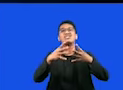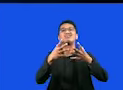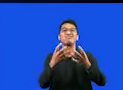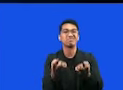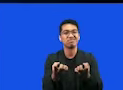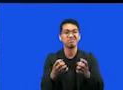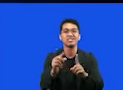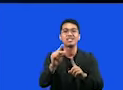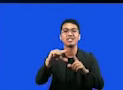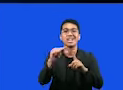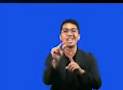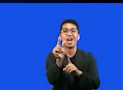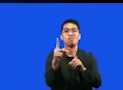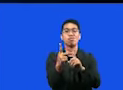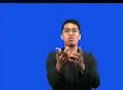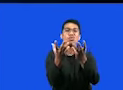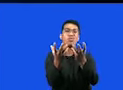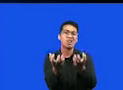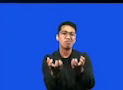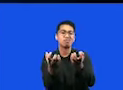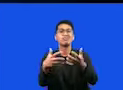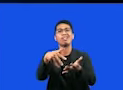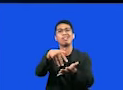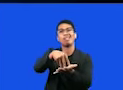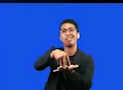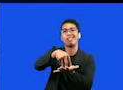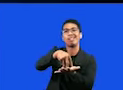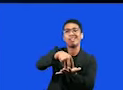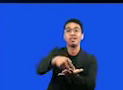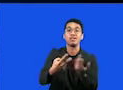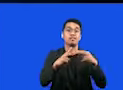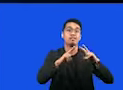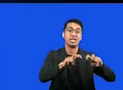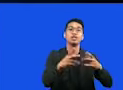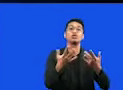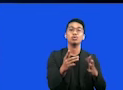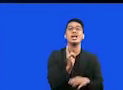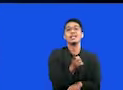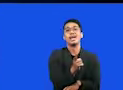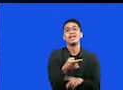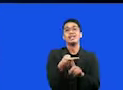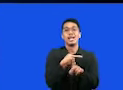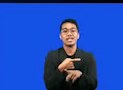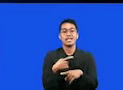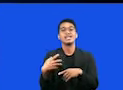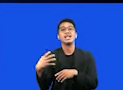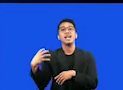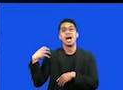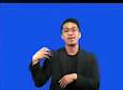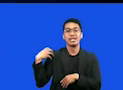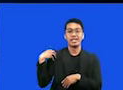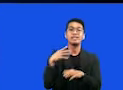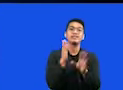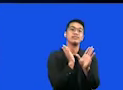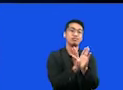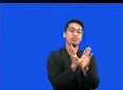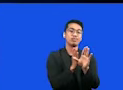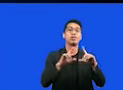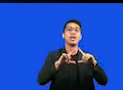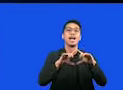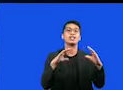generasi lainnya dan ini sudah ada penelitiannya menurut American psychological Association